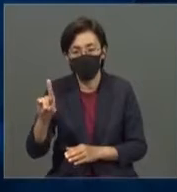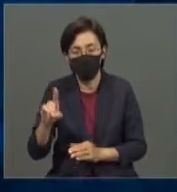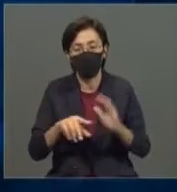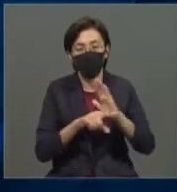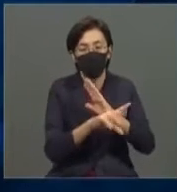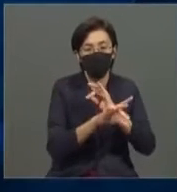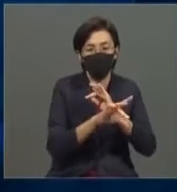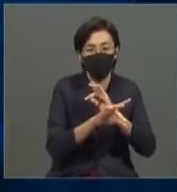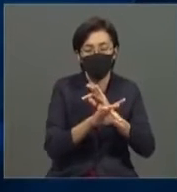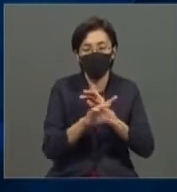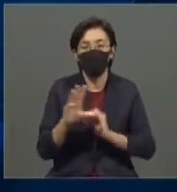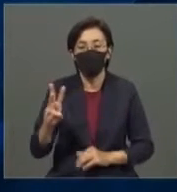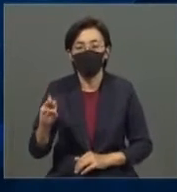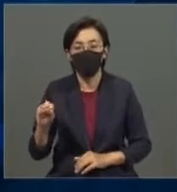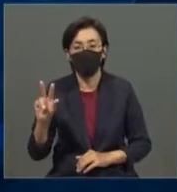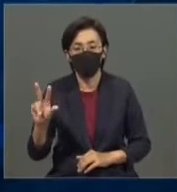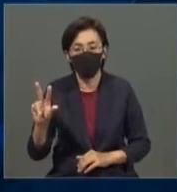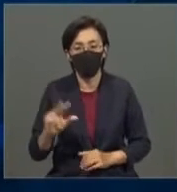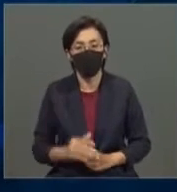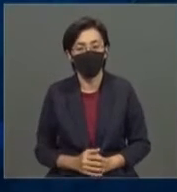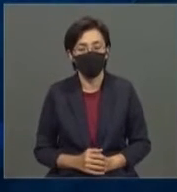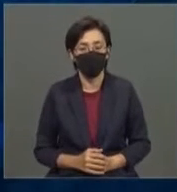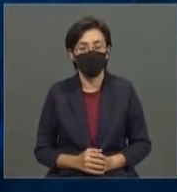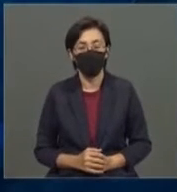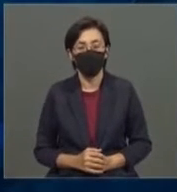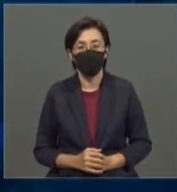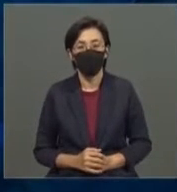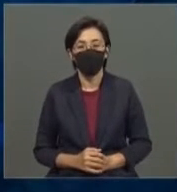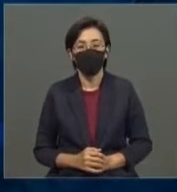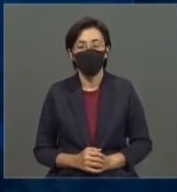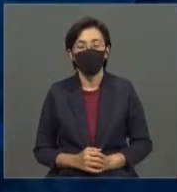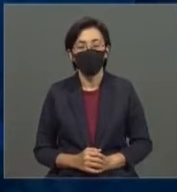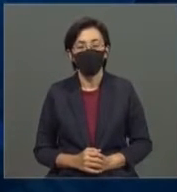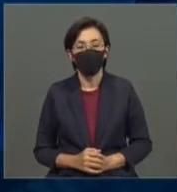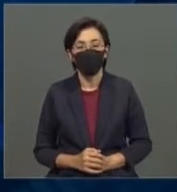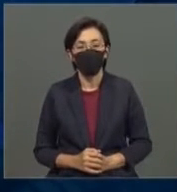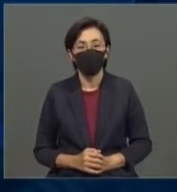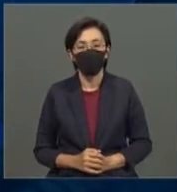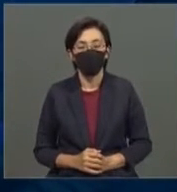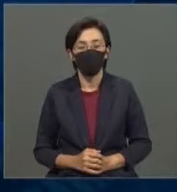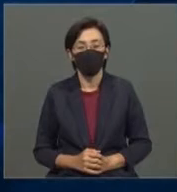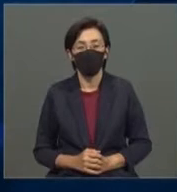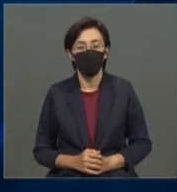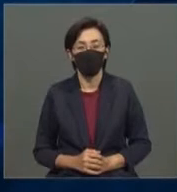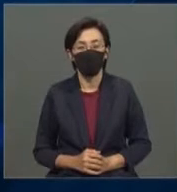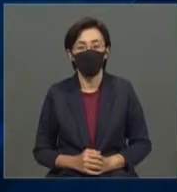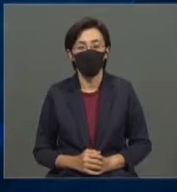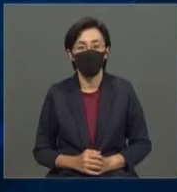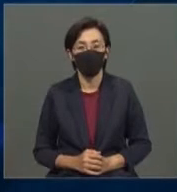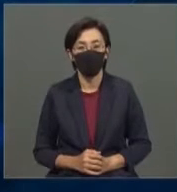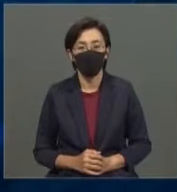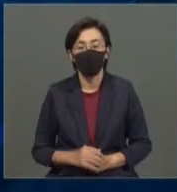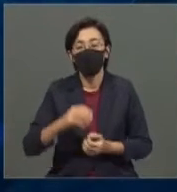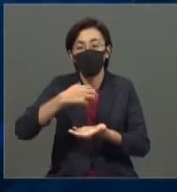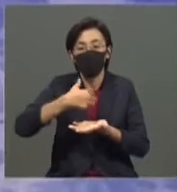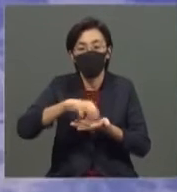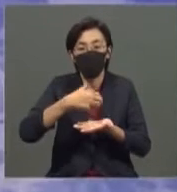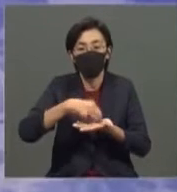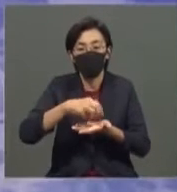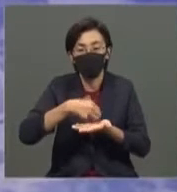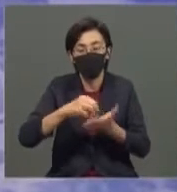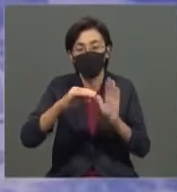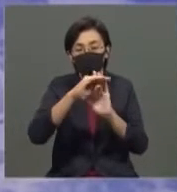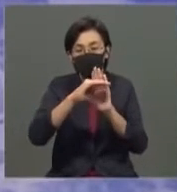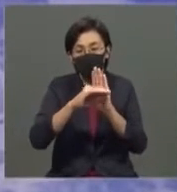อง63นะครับในการรายงานนะครับก็เราก็จะ